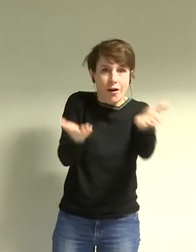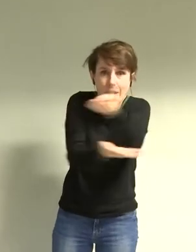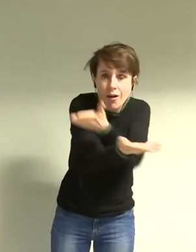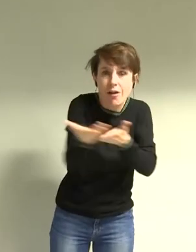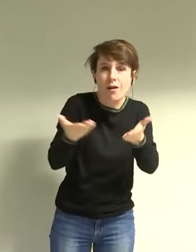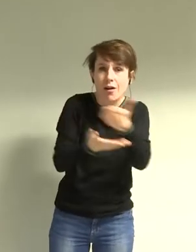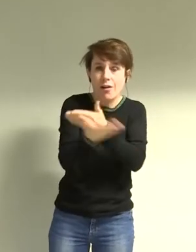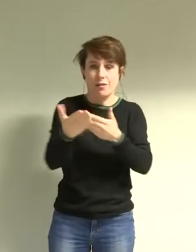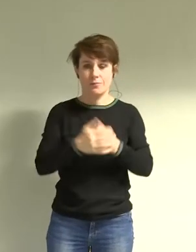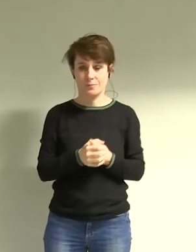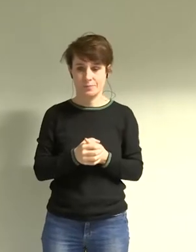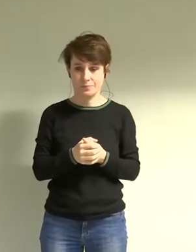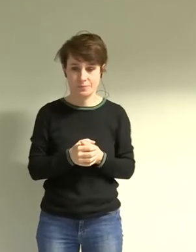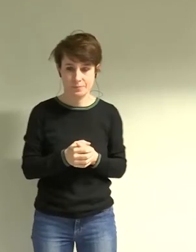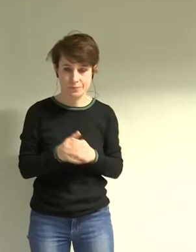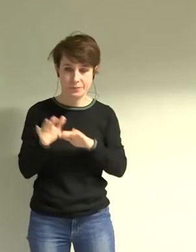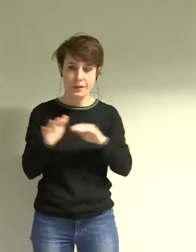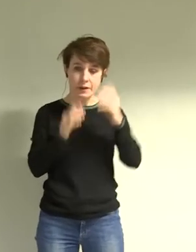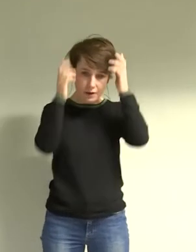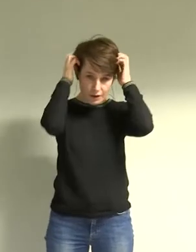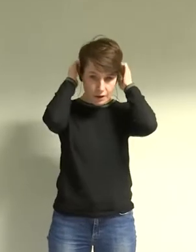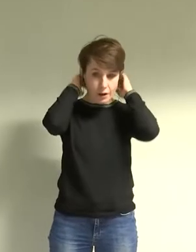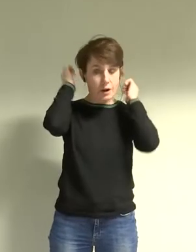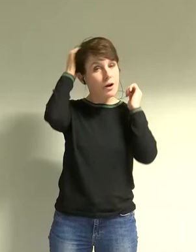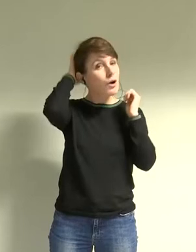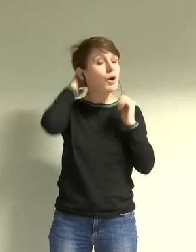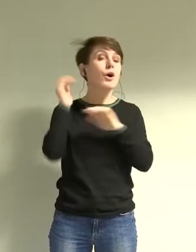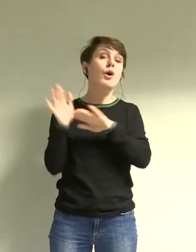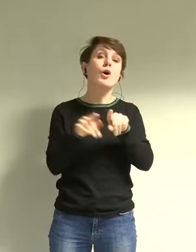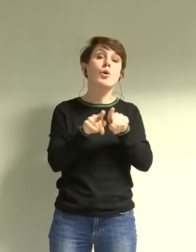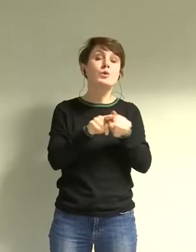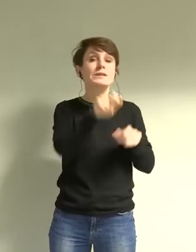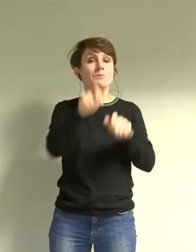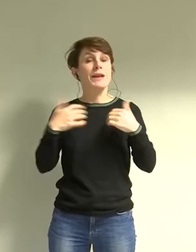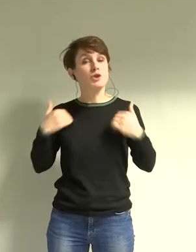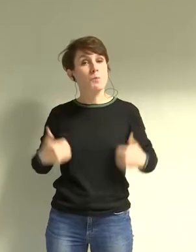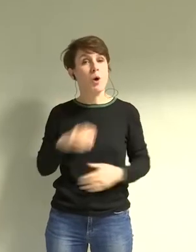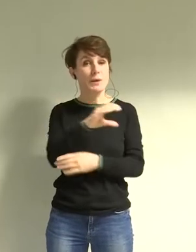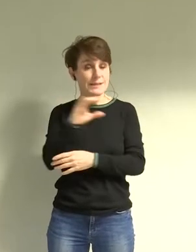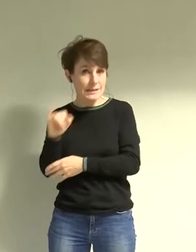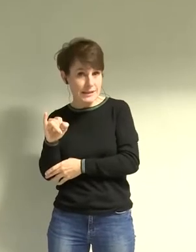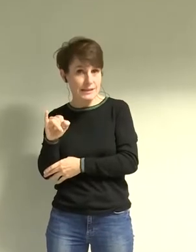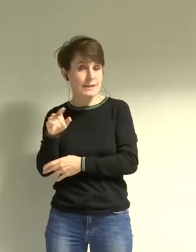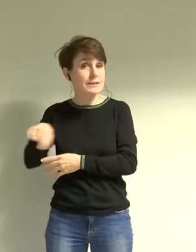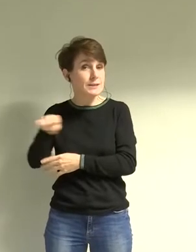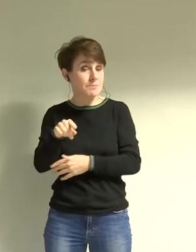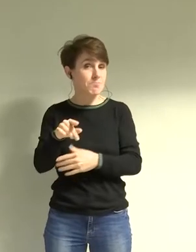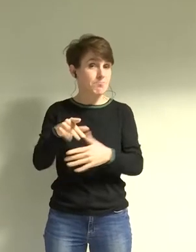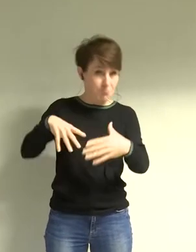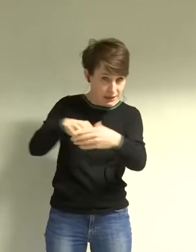dans la vie locale membre des cci participeront aux différents dispositifs de participation citoyenne mandé